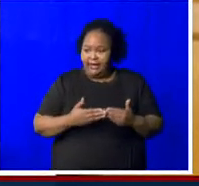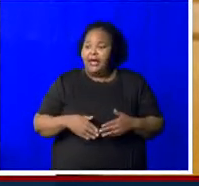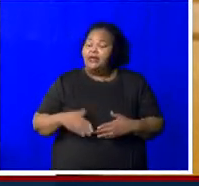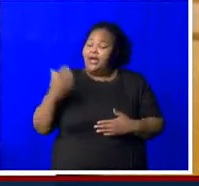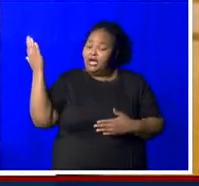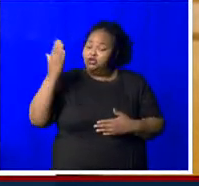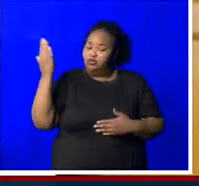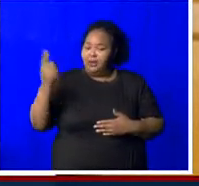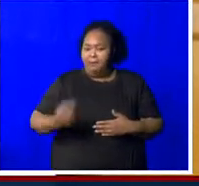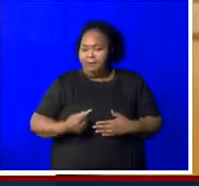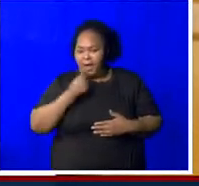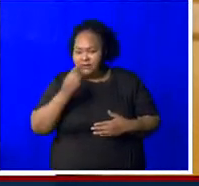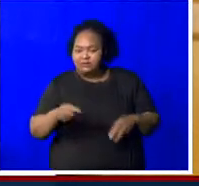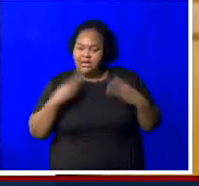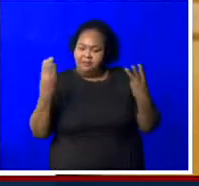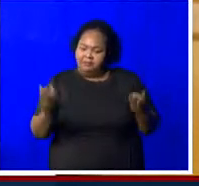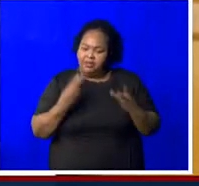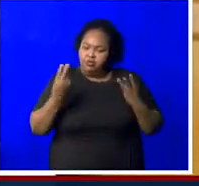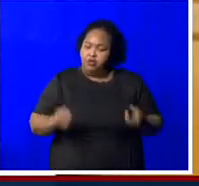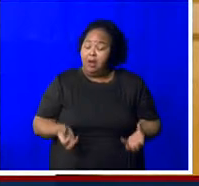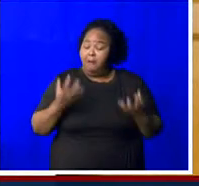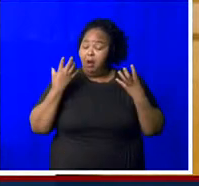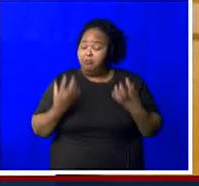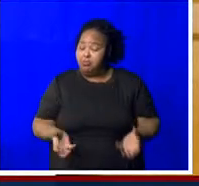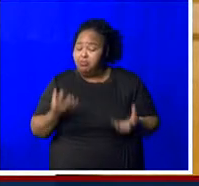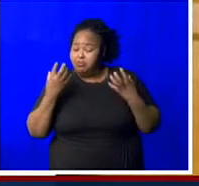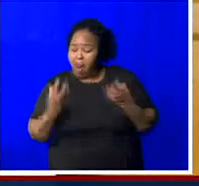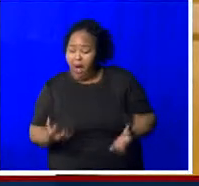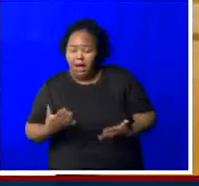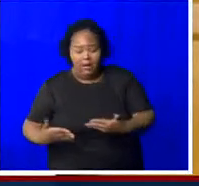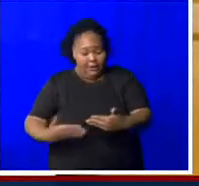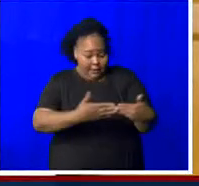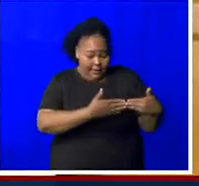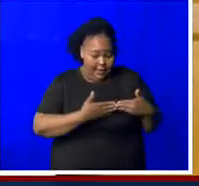sisho ukuthi ke nonke ngoba nisebancane